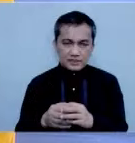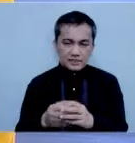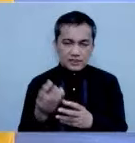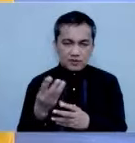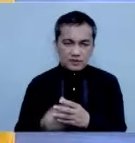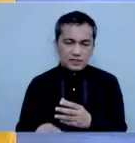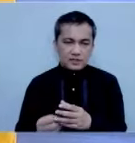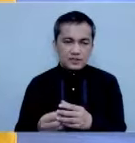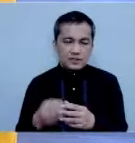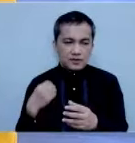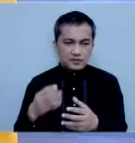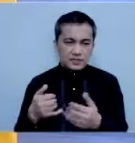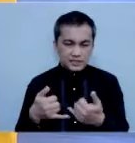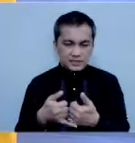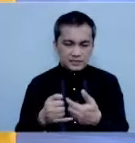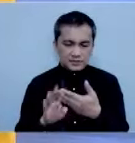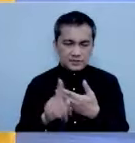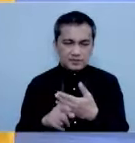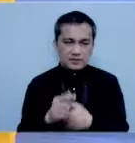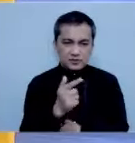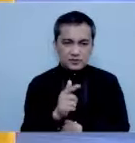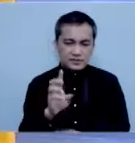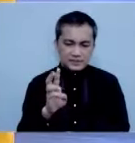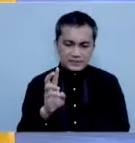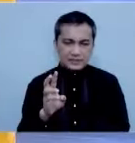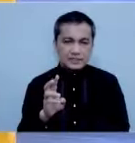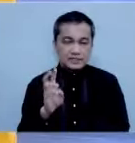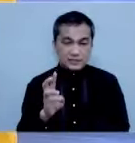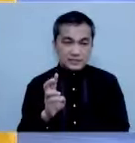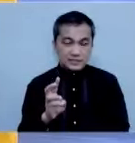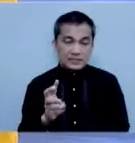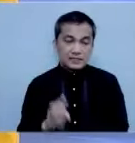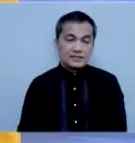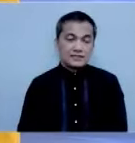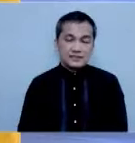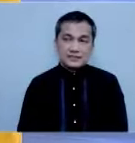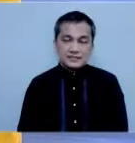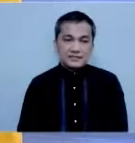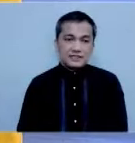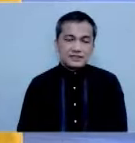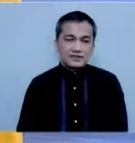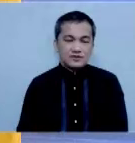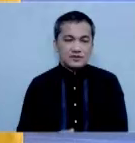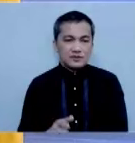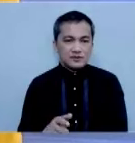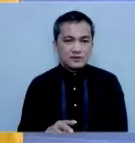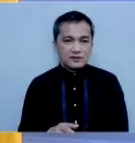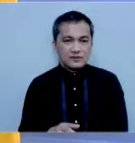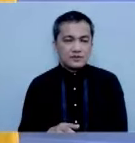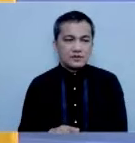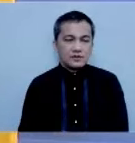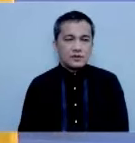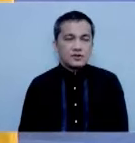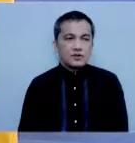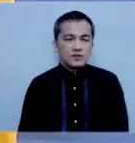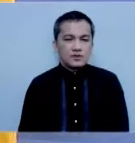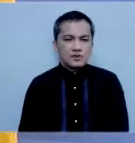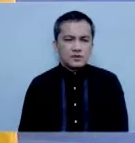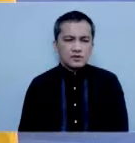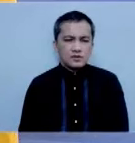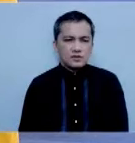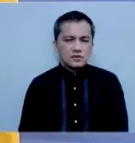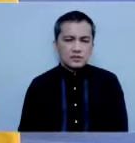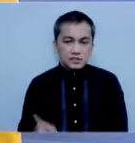games hanggang ibalik noong 2016. Siyempre, ang Pilipinas, hindi po pahuhuli sa larong iyan. At ngayong taon